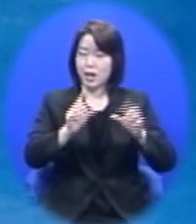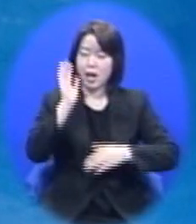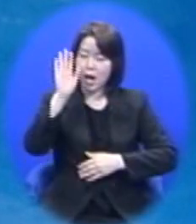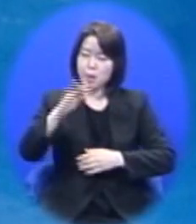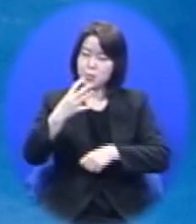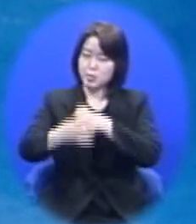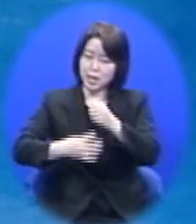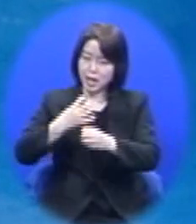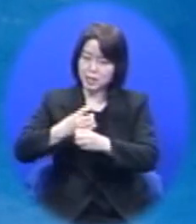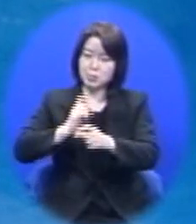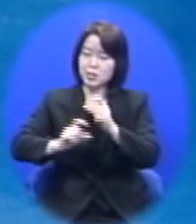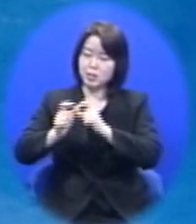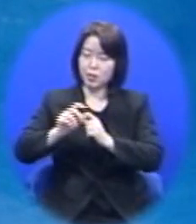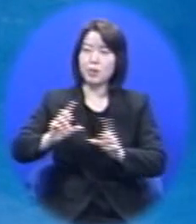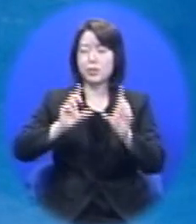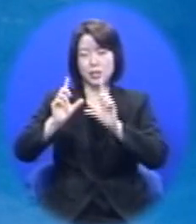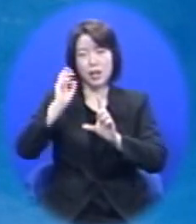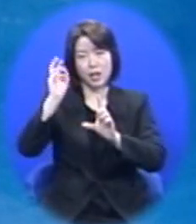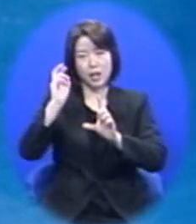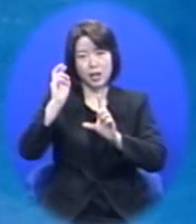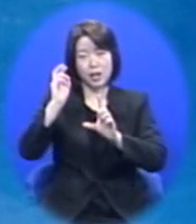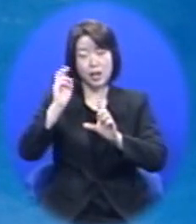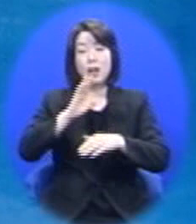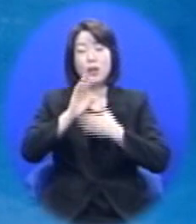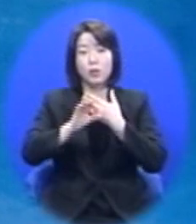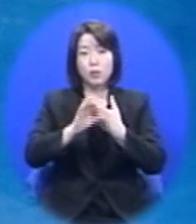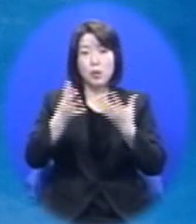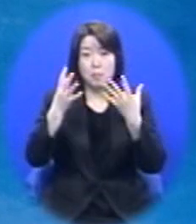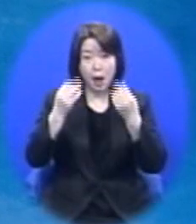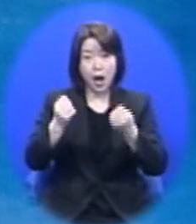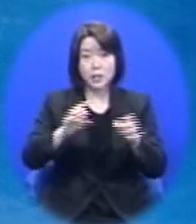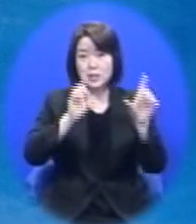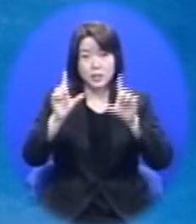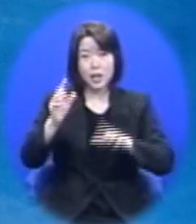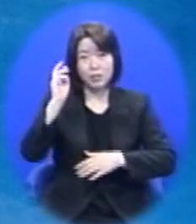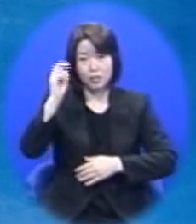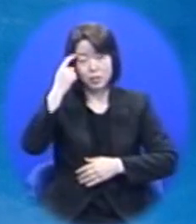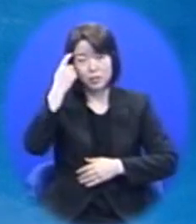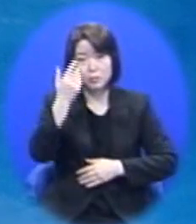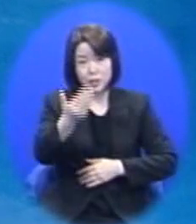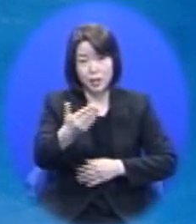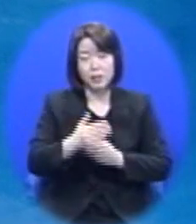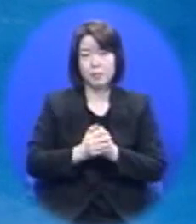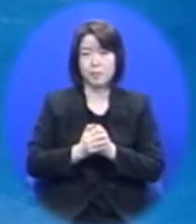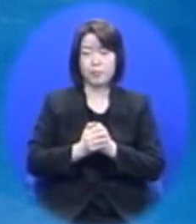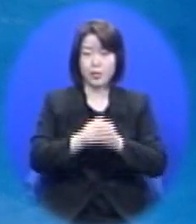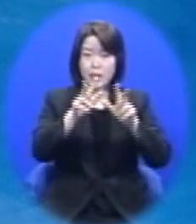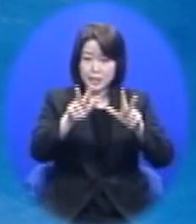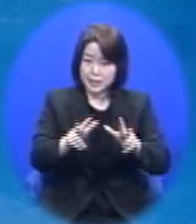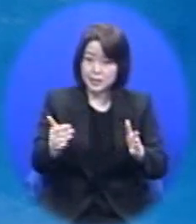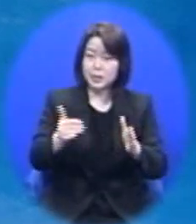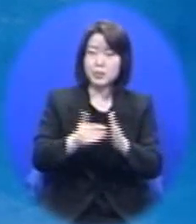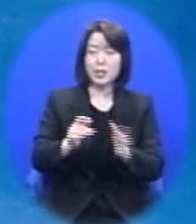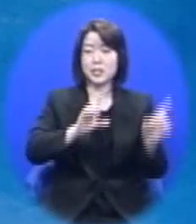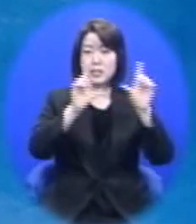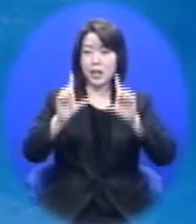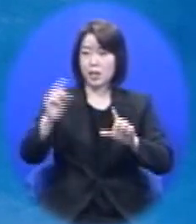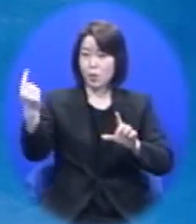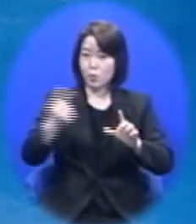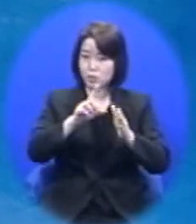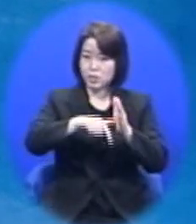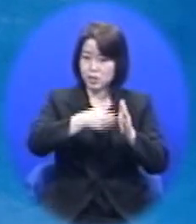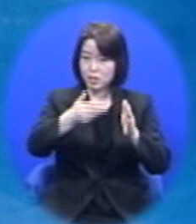살겠다. 그러면 꽤 많이 사는 것 같습니까? 여러분, 지금까지 살아왔던 세월을 한번 뒤돌아